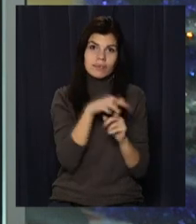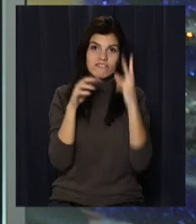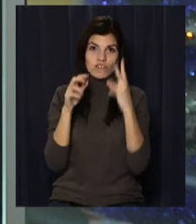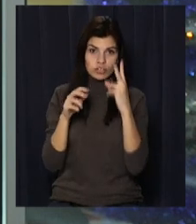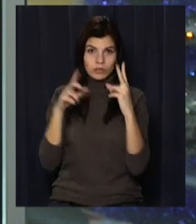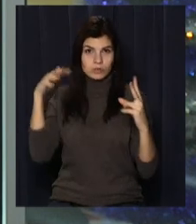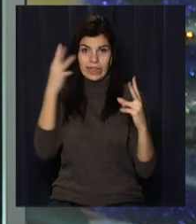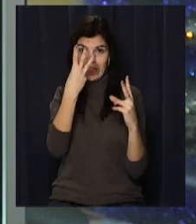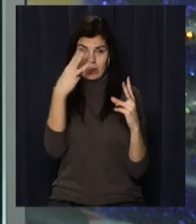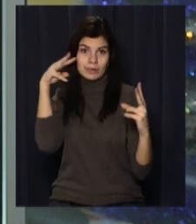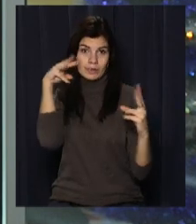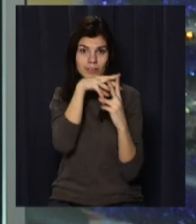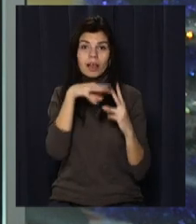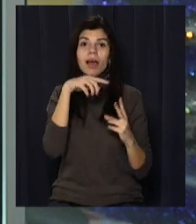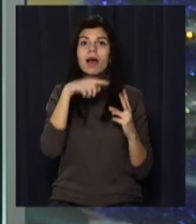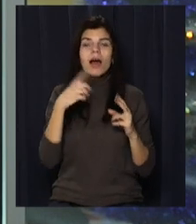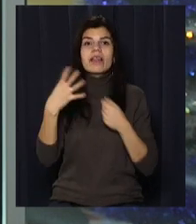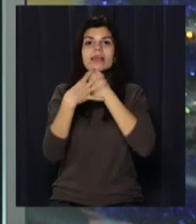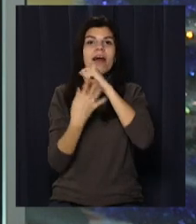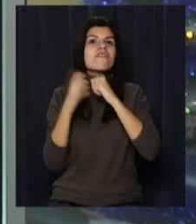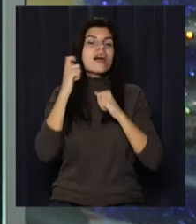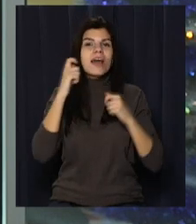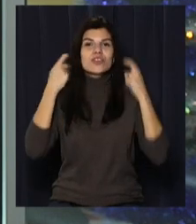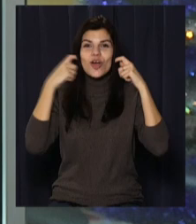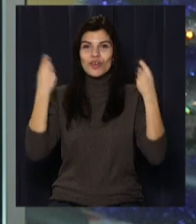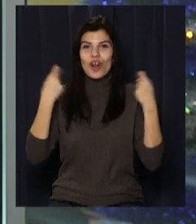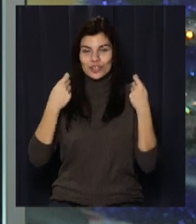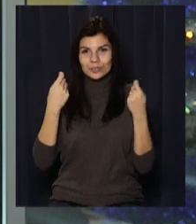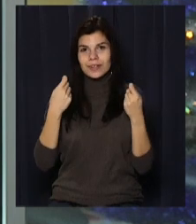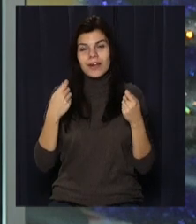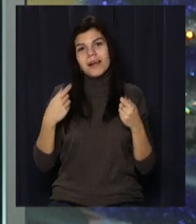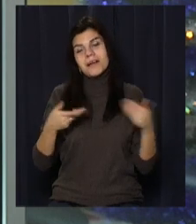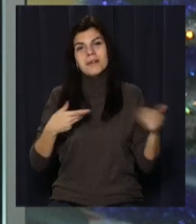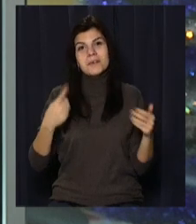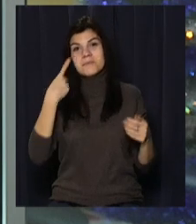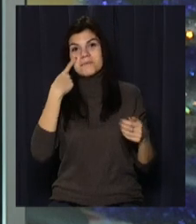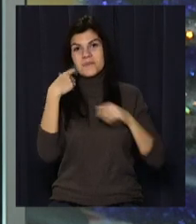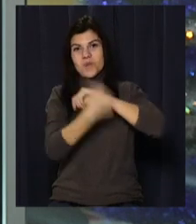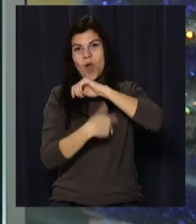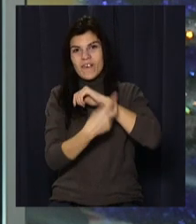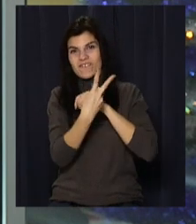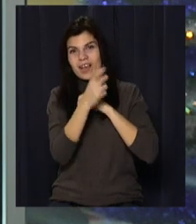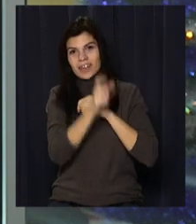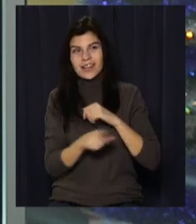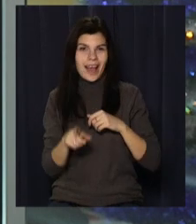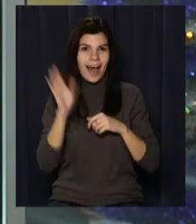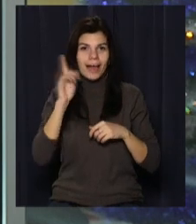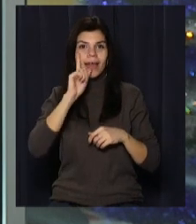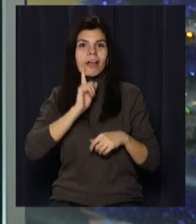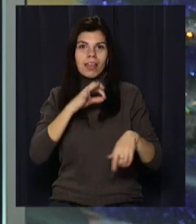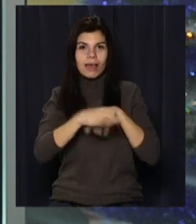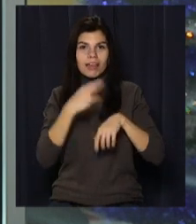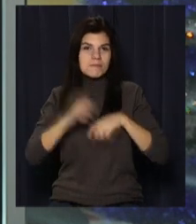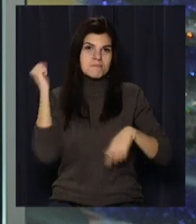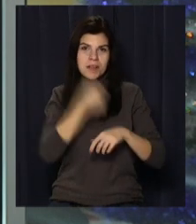з'ясувало, компанія святкувала день народження 19-річного хлопця. На їхньому шляху трапилися безпритульні, яких вони почали